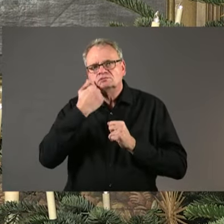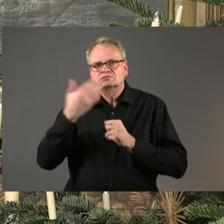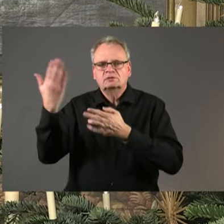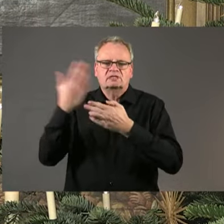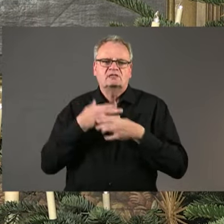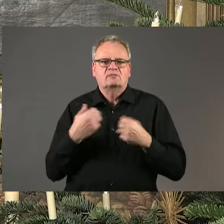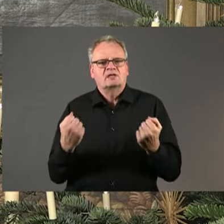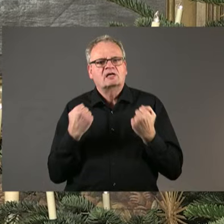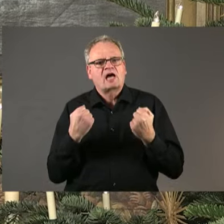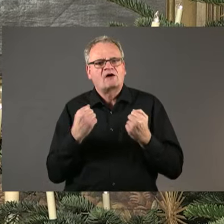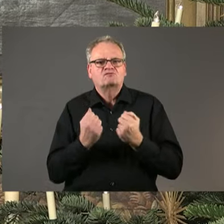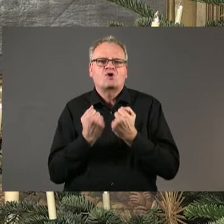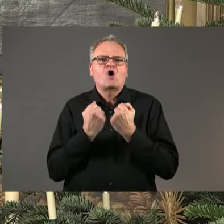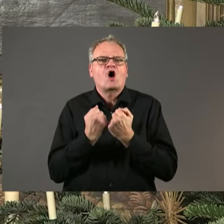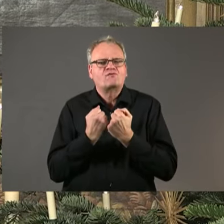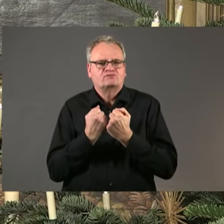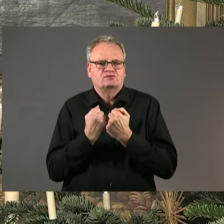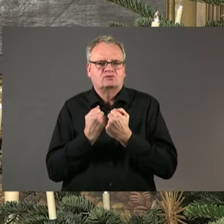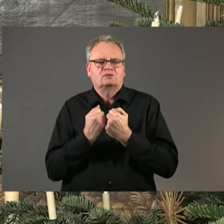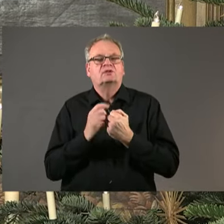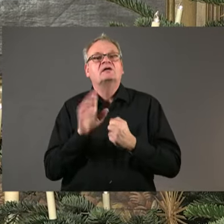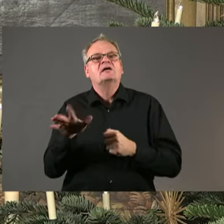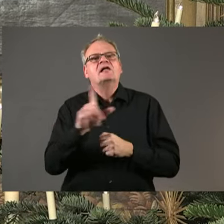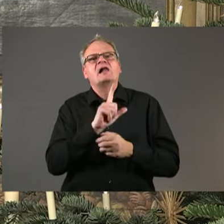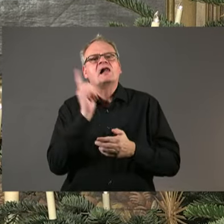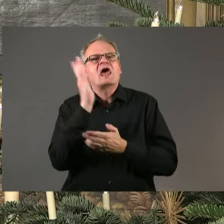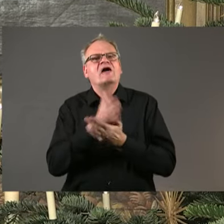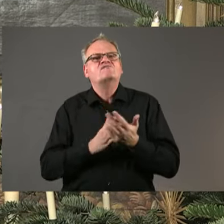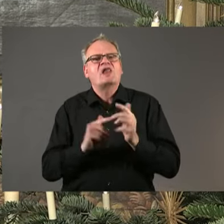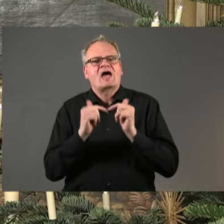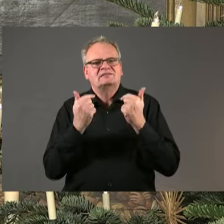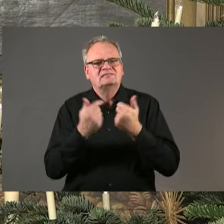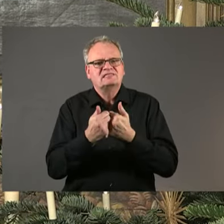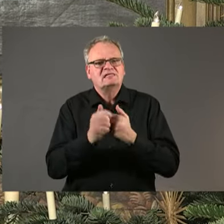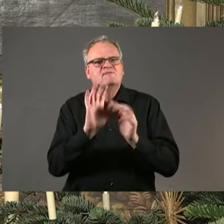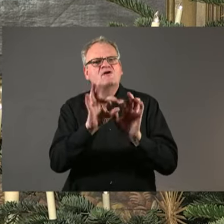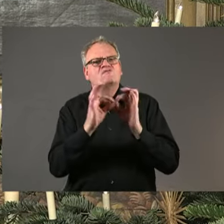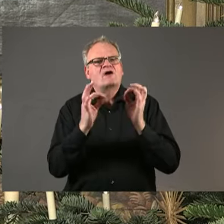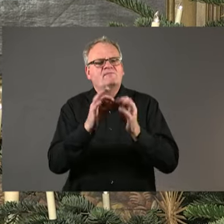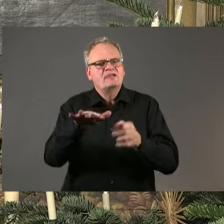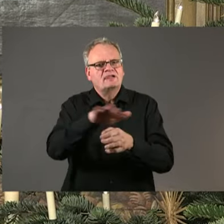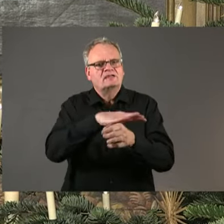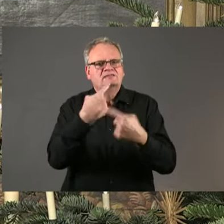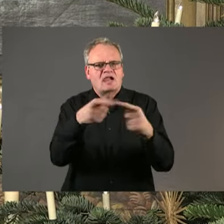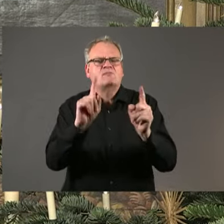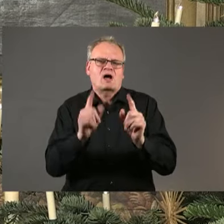Hoffnung. Behüte und beschütze das Lifeline-Team und ihre Allerliebsten.